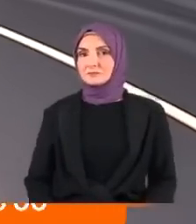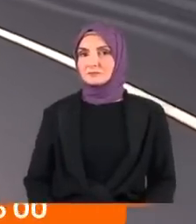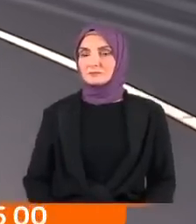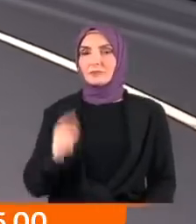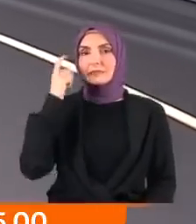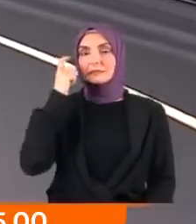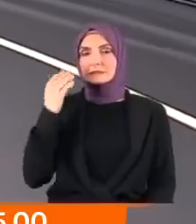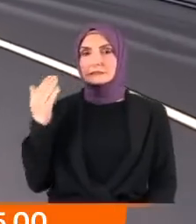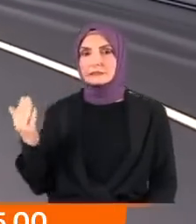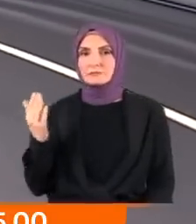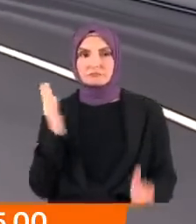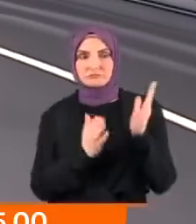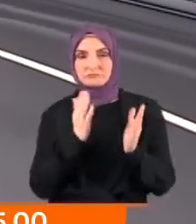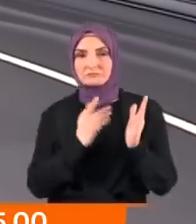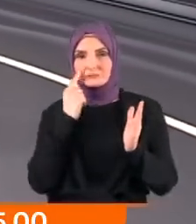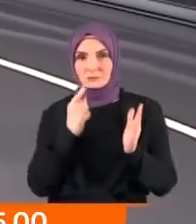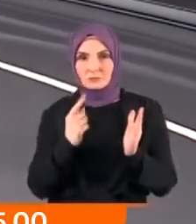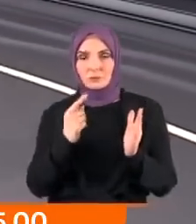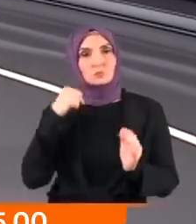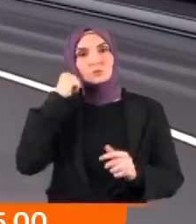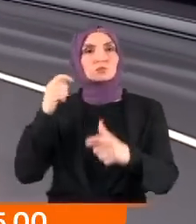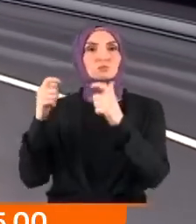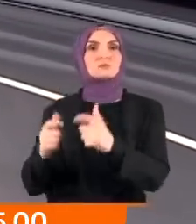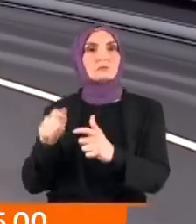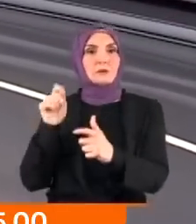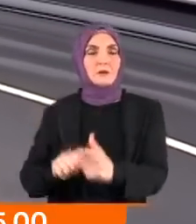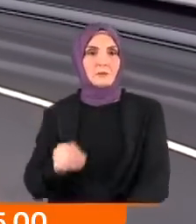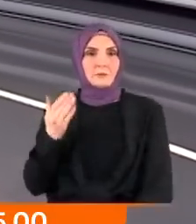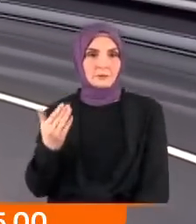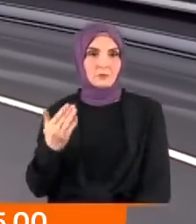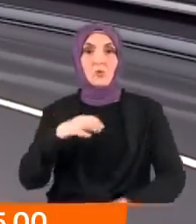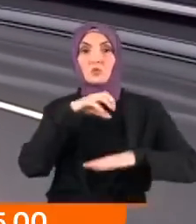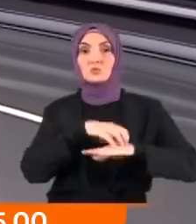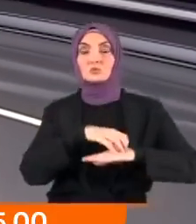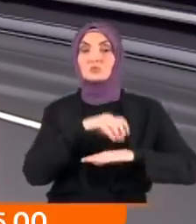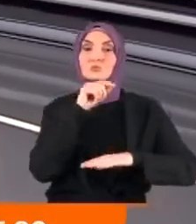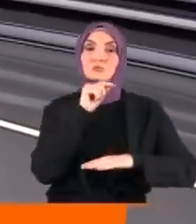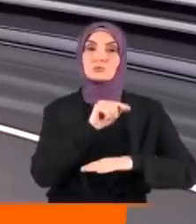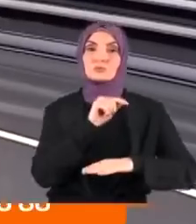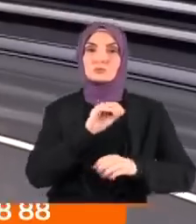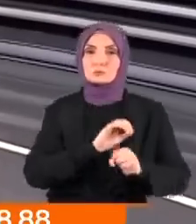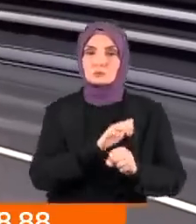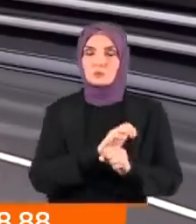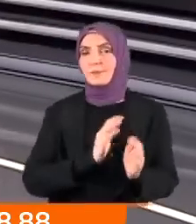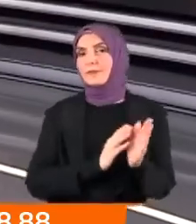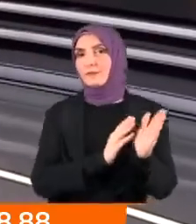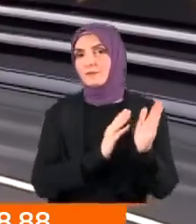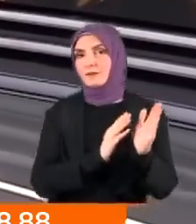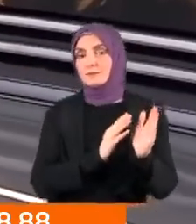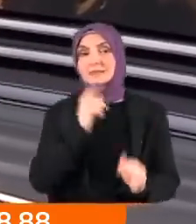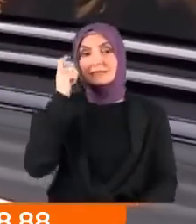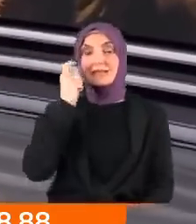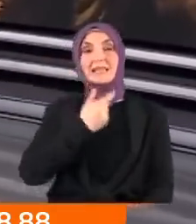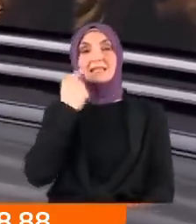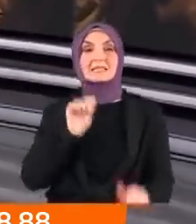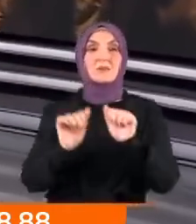İsrail saldırganlığını bu kez de Suriye'de sahneledi. Mescid-i Aksa'daki zulümse sürüyor. Ülkenin eski savunma bakanı ise İsrail'in